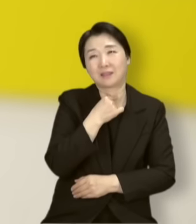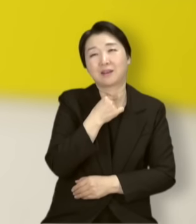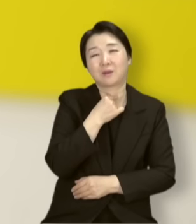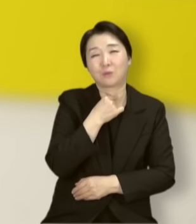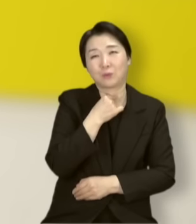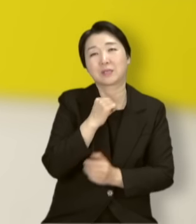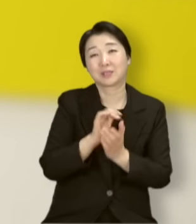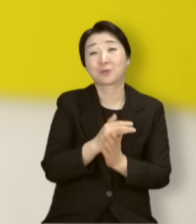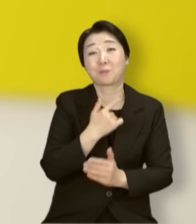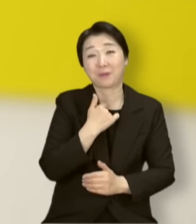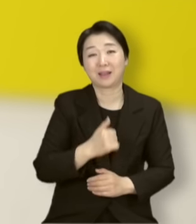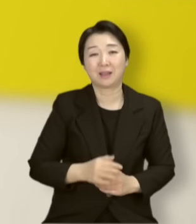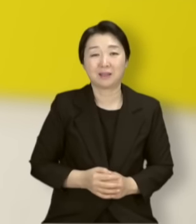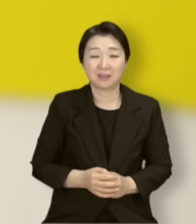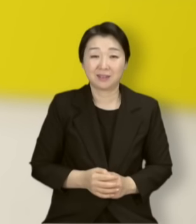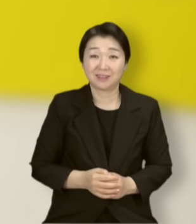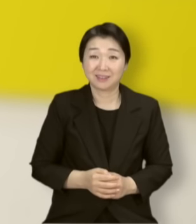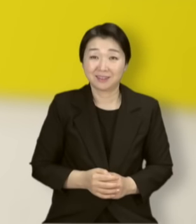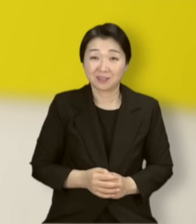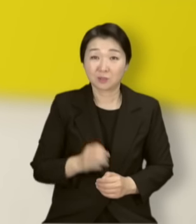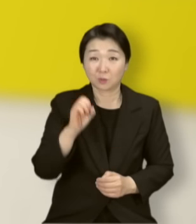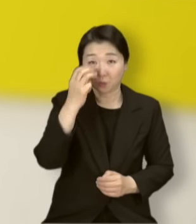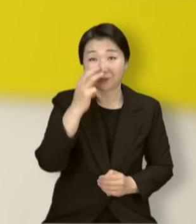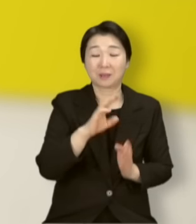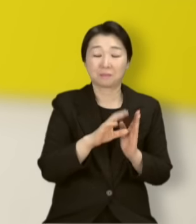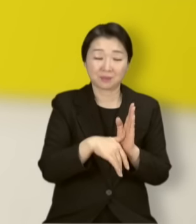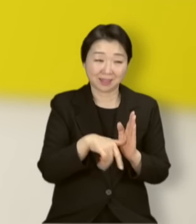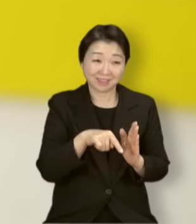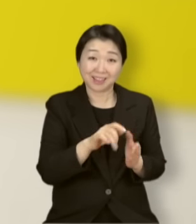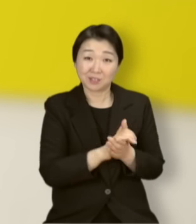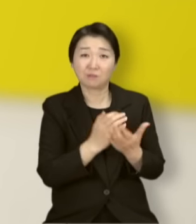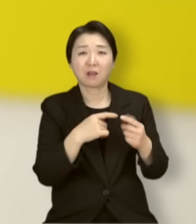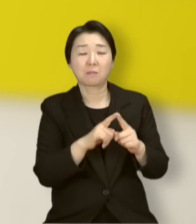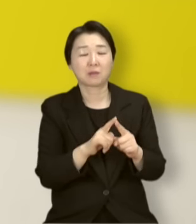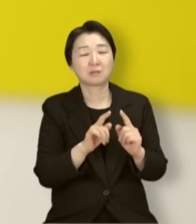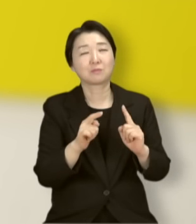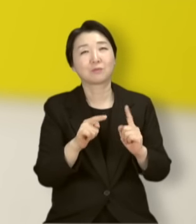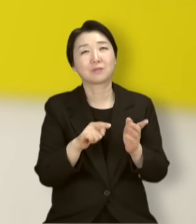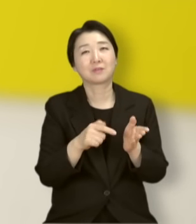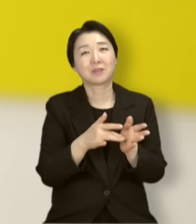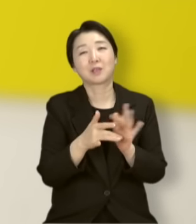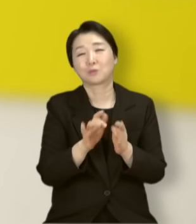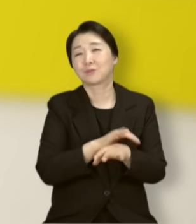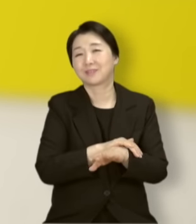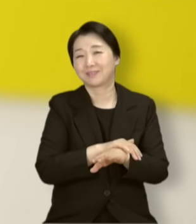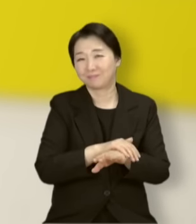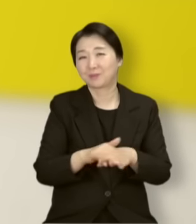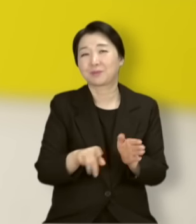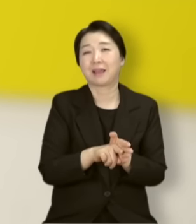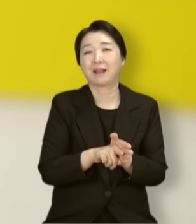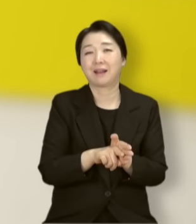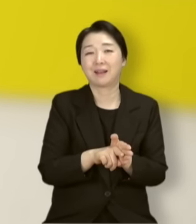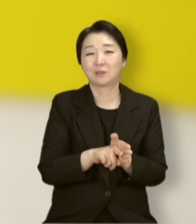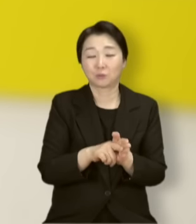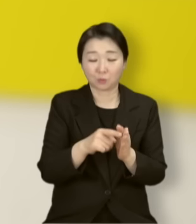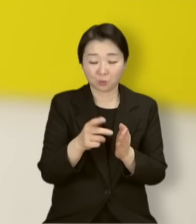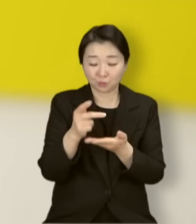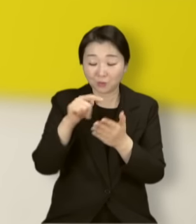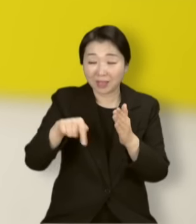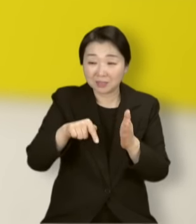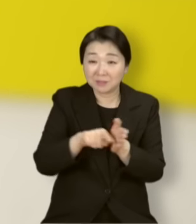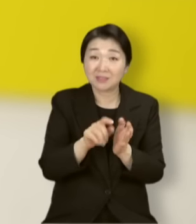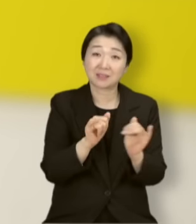그 친구들이 지금까지 예수 잘 믿고 네. 그리고 또 주 안에서 다 믿는 사람과 결혼해서